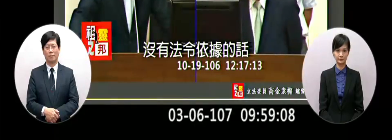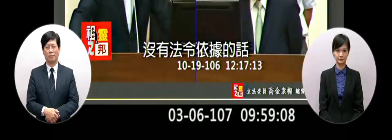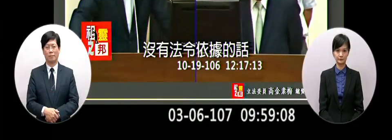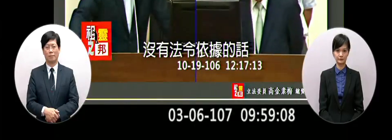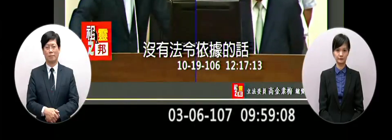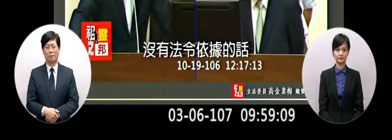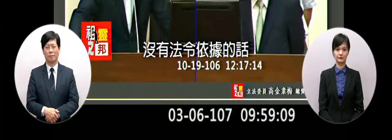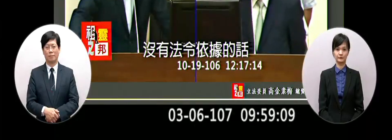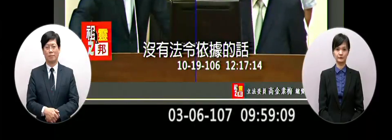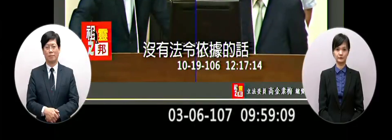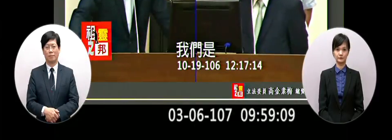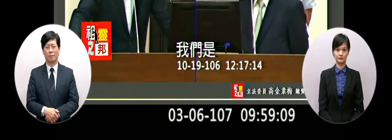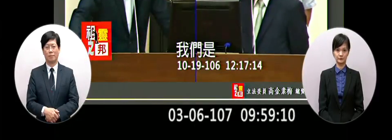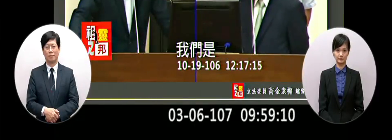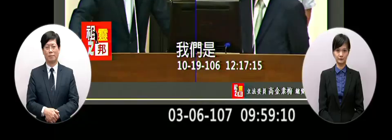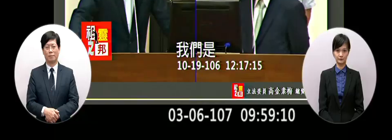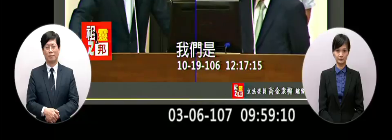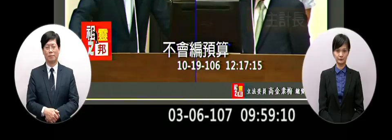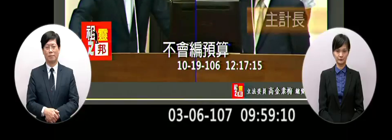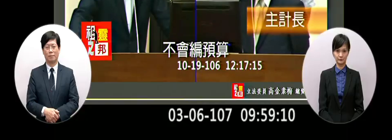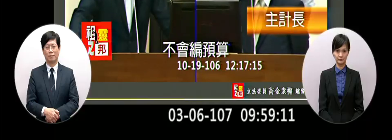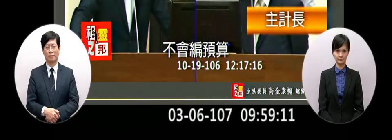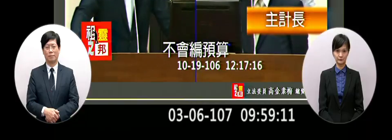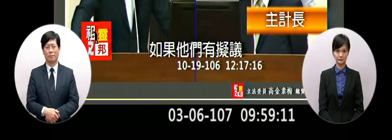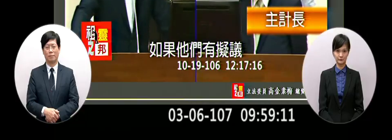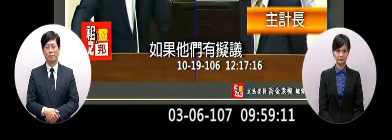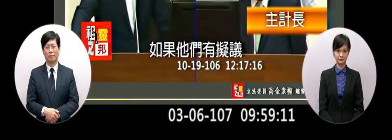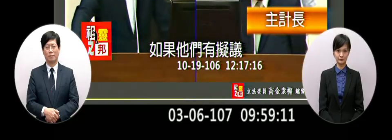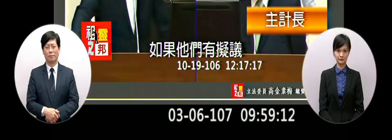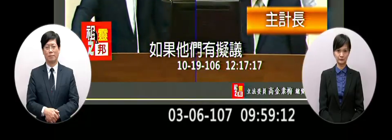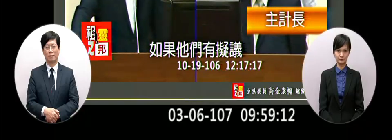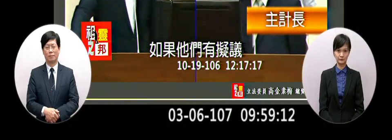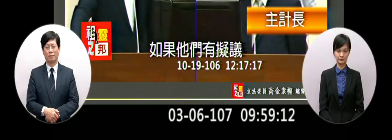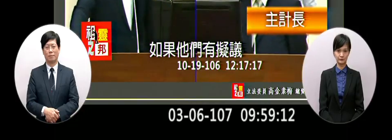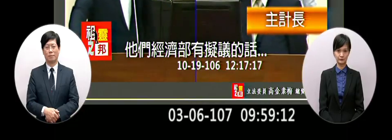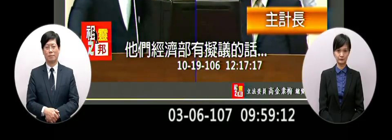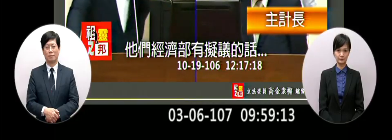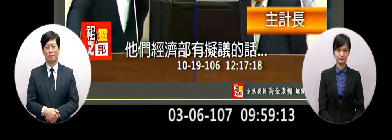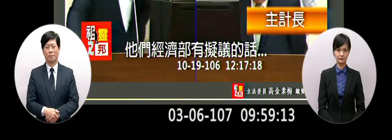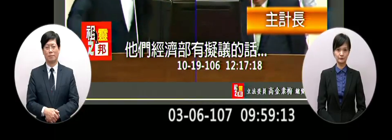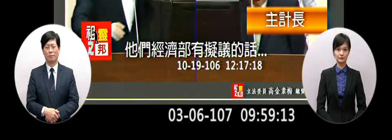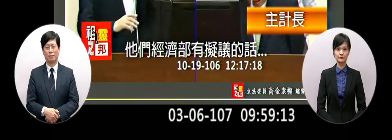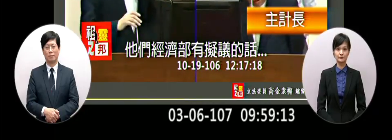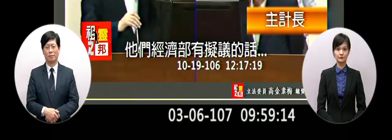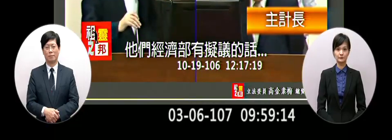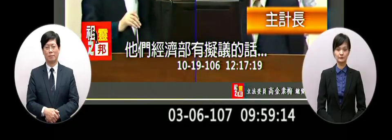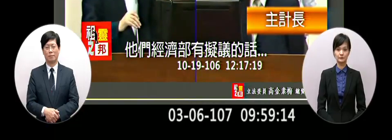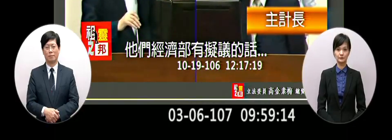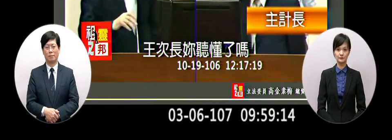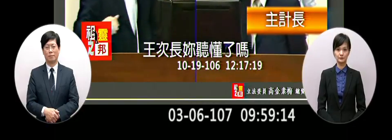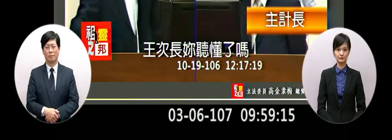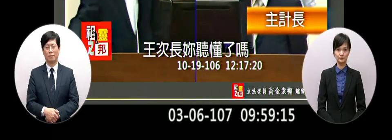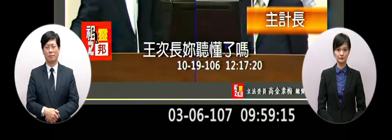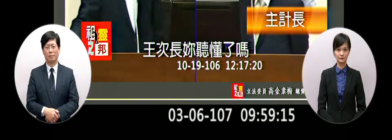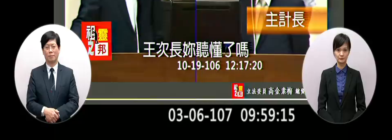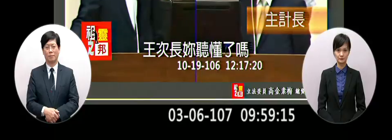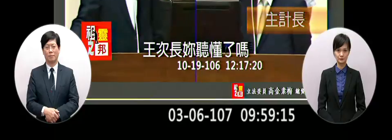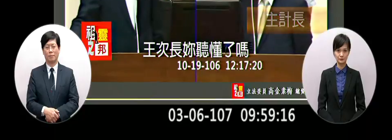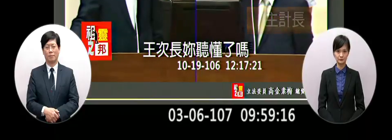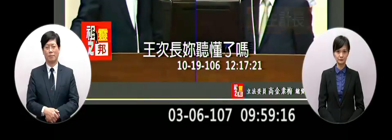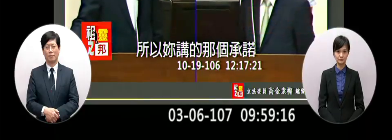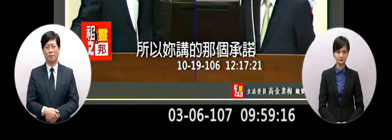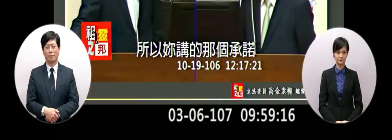法律依据的话，我们是不会编预算。如果他们有利益，他们经济 不有利益的话。王市长，你听懂